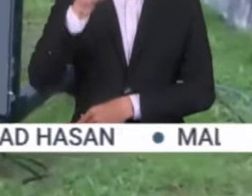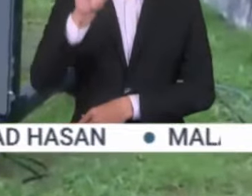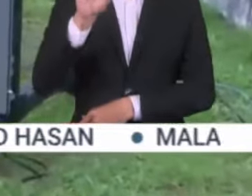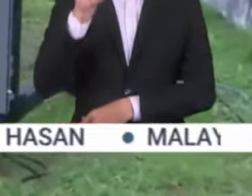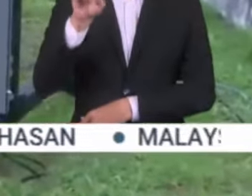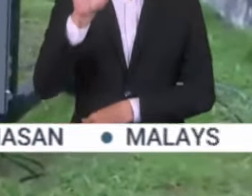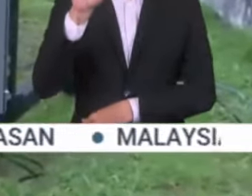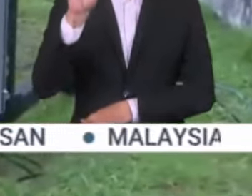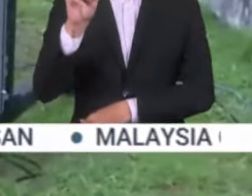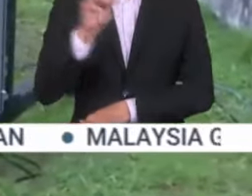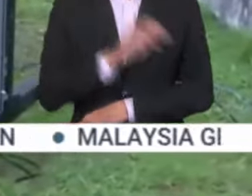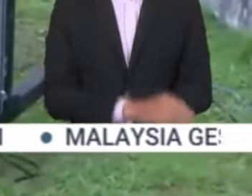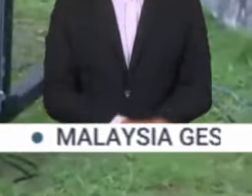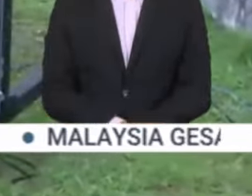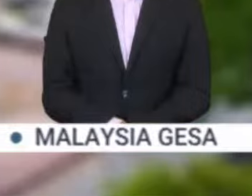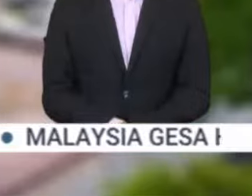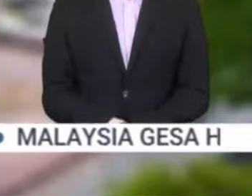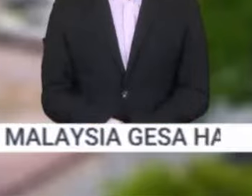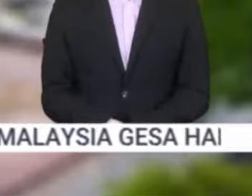3.82 meter.